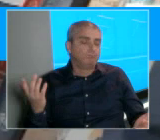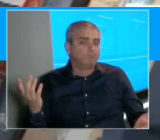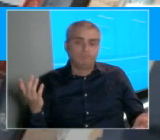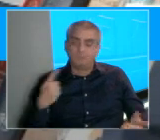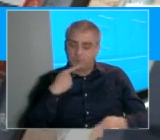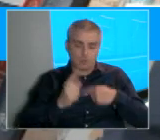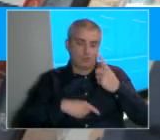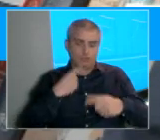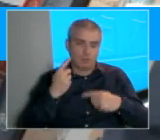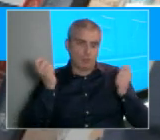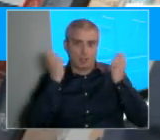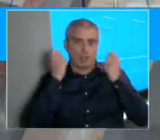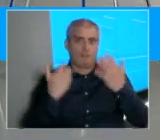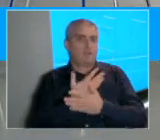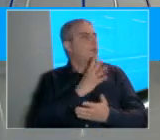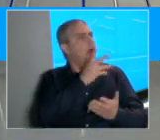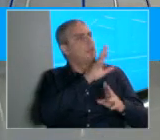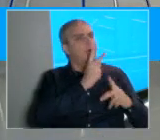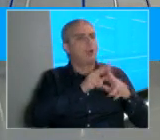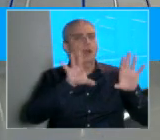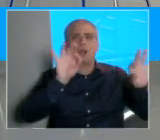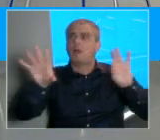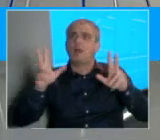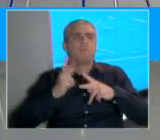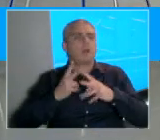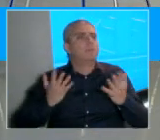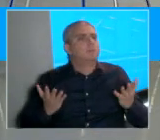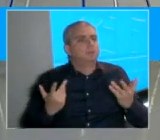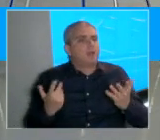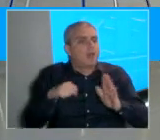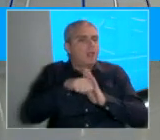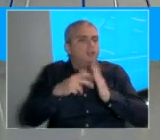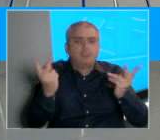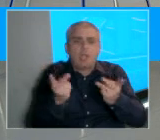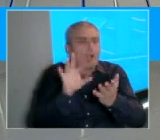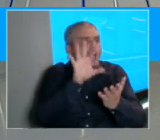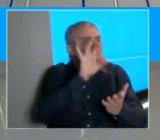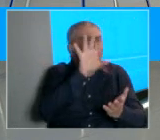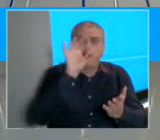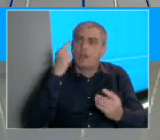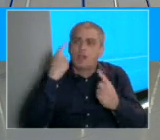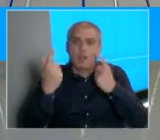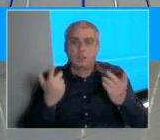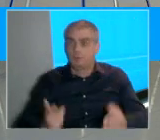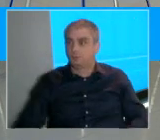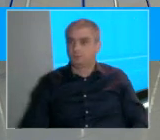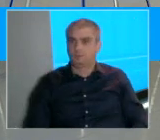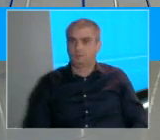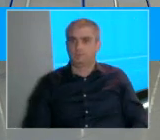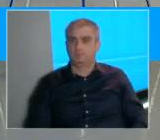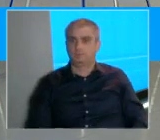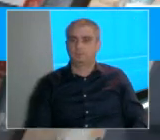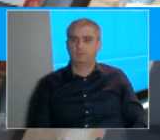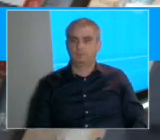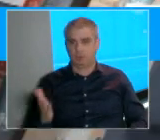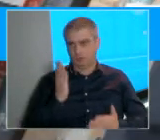אנחנו כל שנה נופתע מחדש. איך אתה מנטר את המחלה? מה הכוונה? מה זה להשקיע בניטור של המחלה? יש מערך